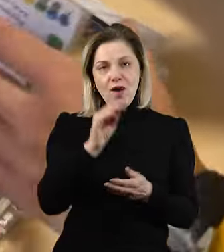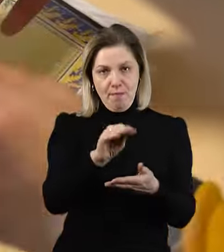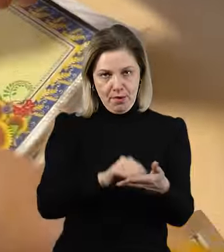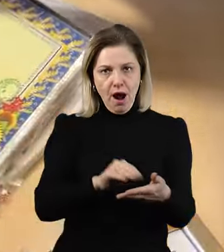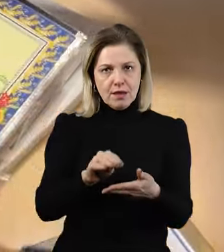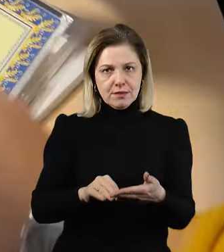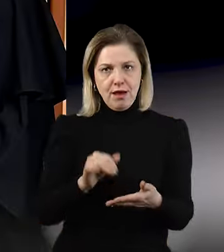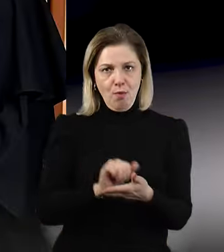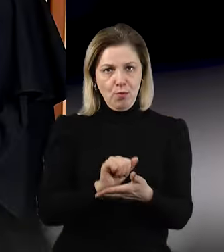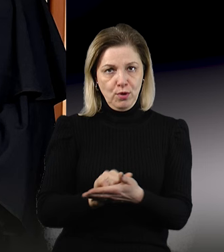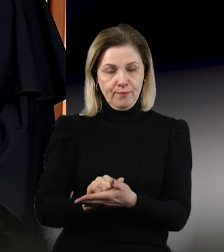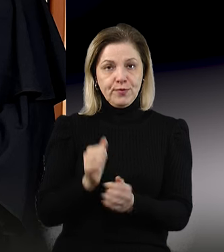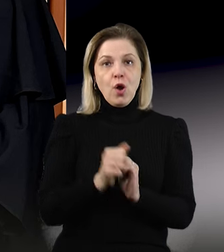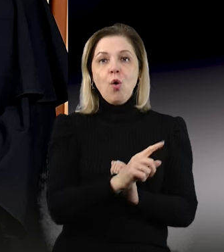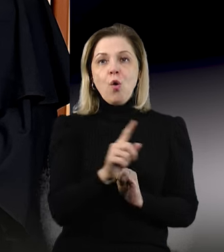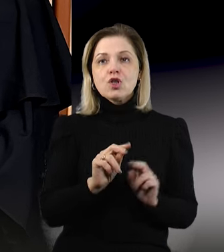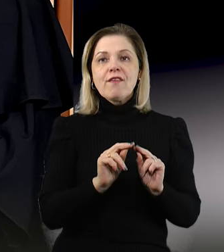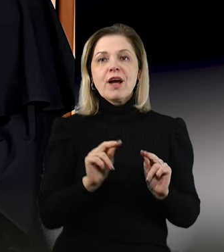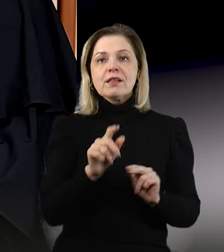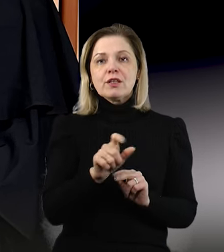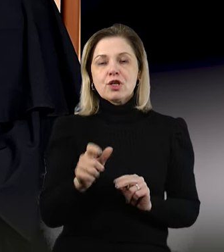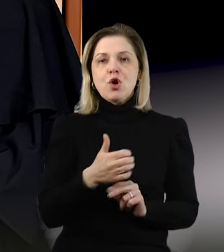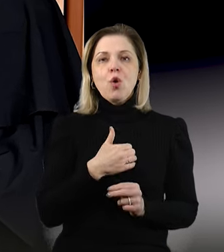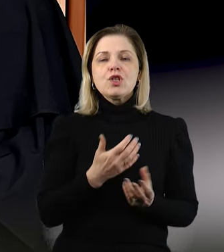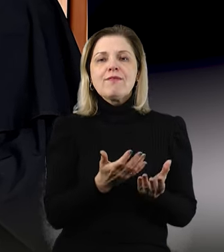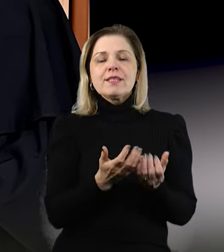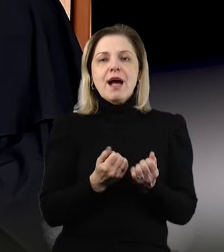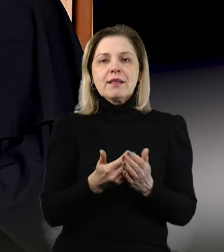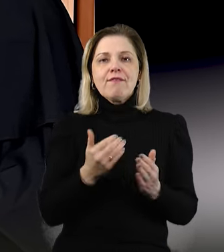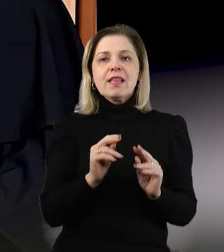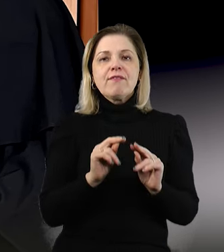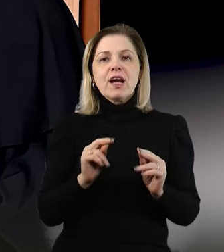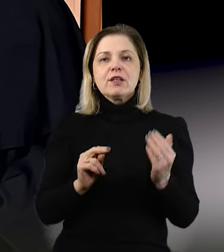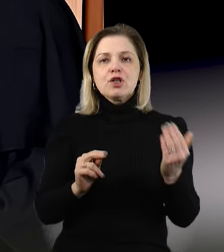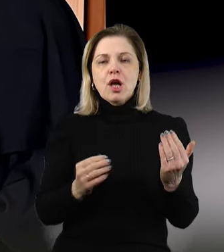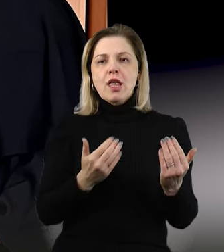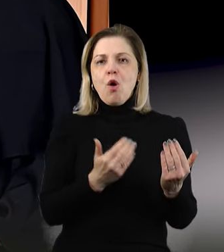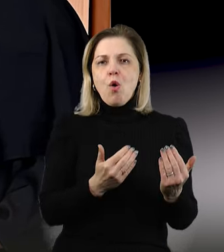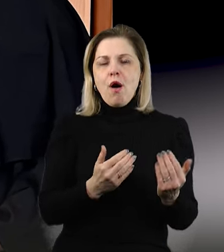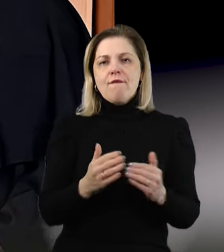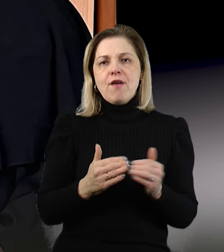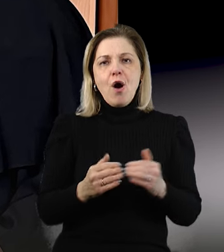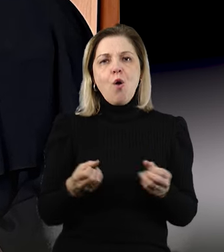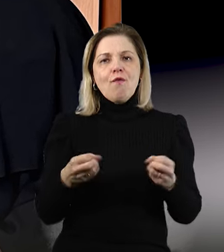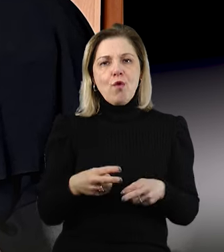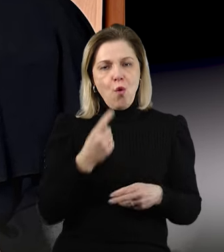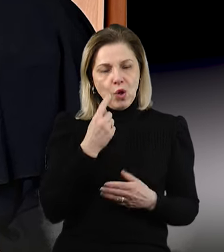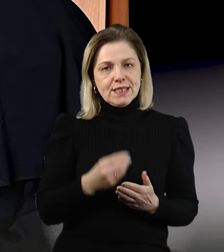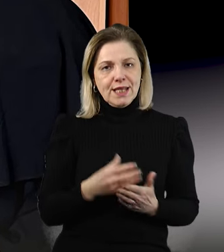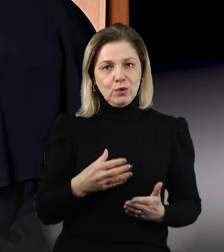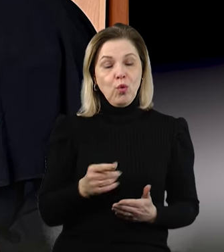мене опубліковано. З кожним викладачем я хотів почерпати від нього саме його фахову